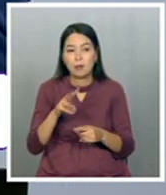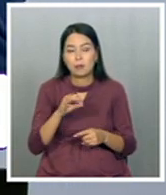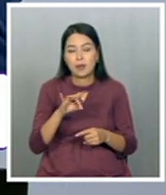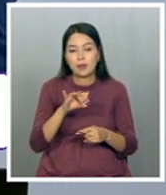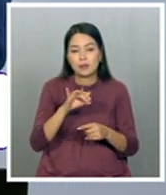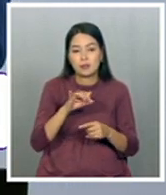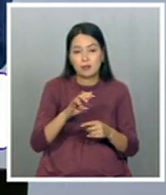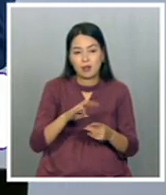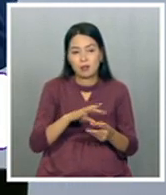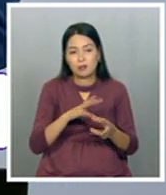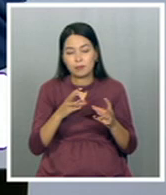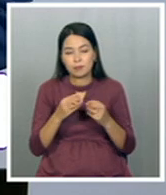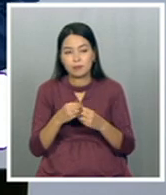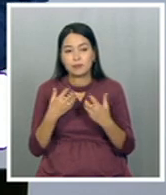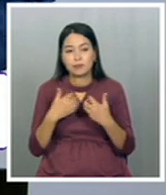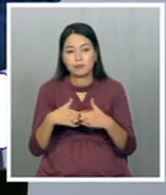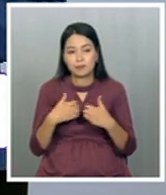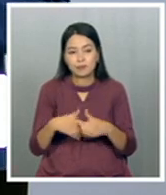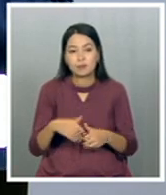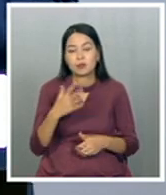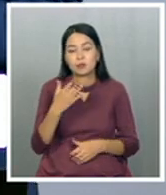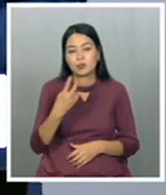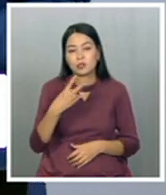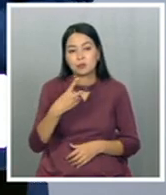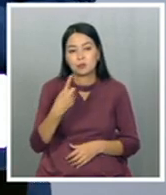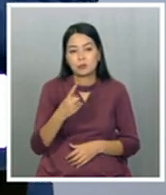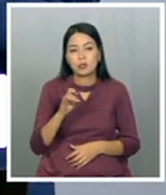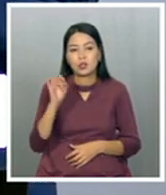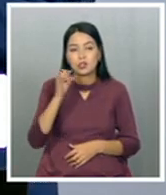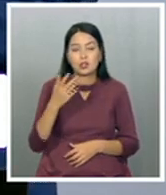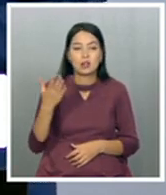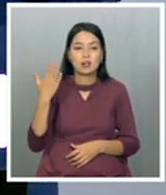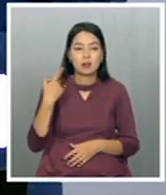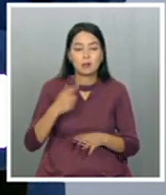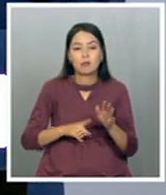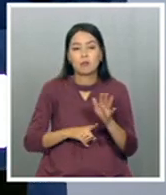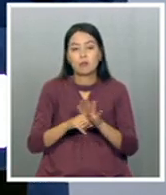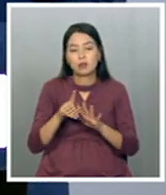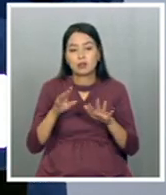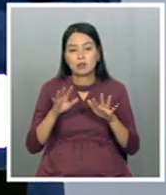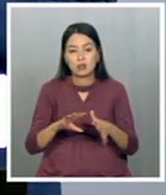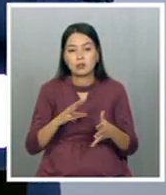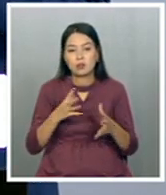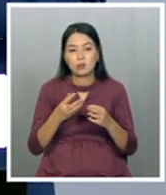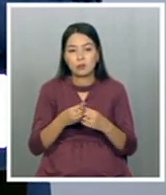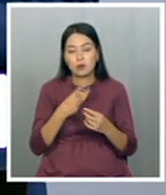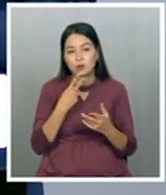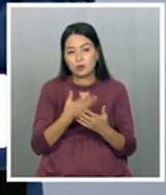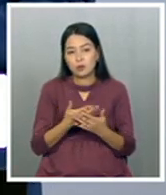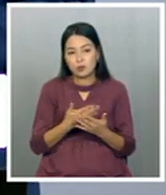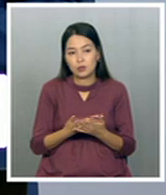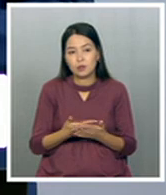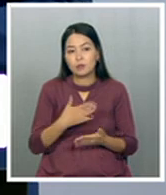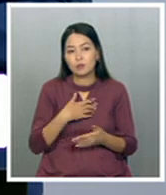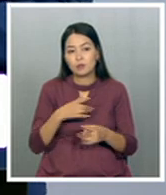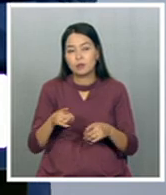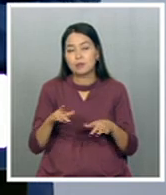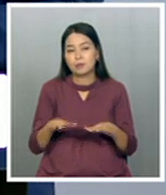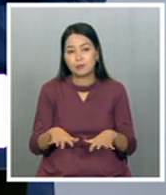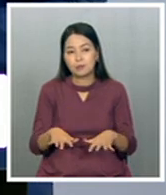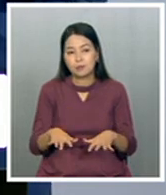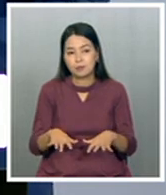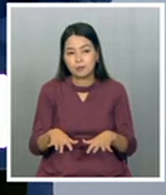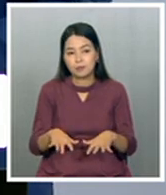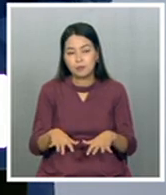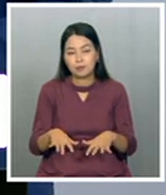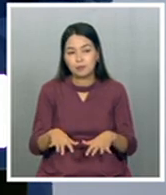кейін 1521 жылы ол бастапқы орнына қайтып келген кезде, яғни біздегі жаңағы